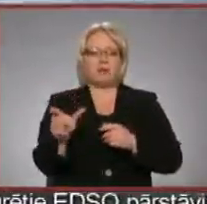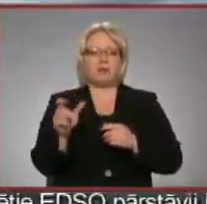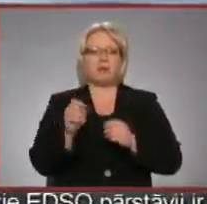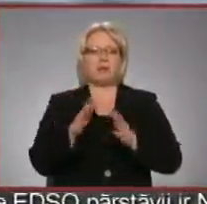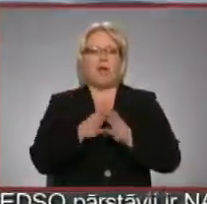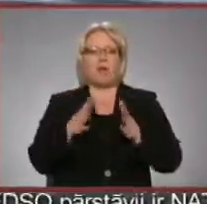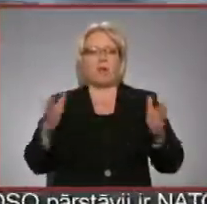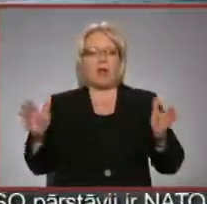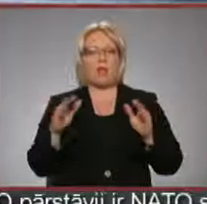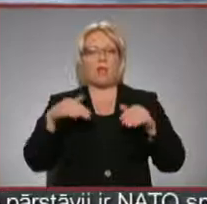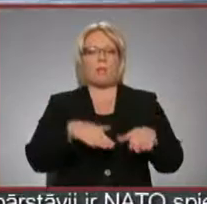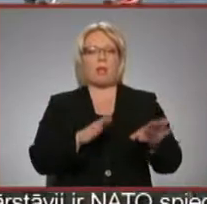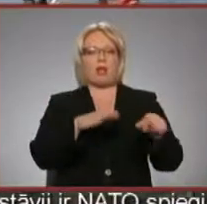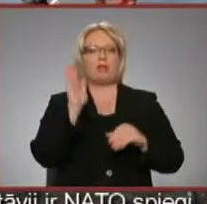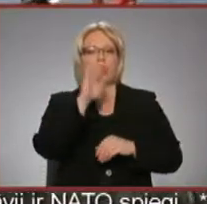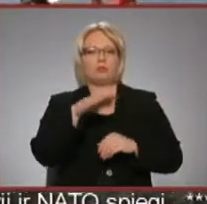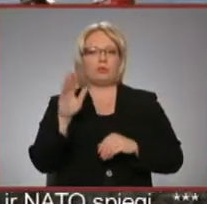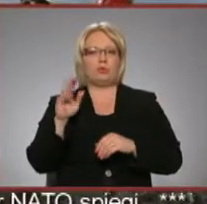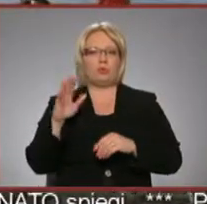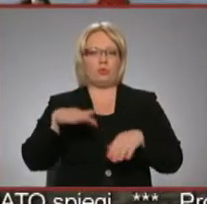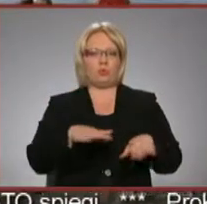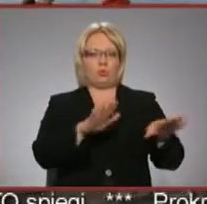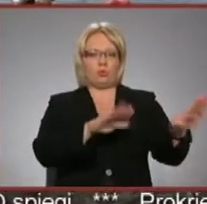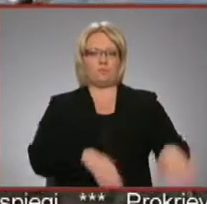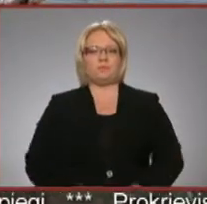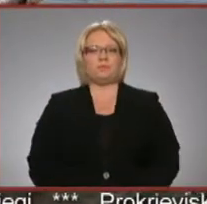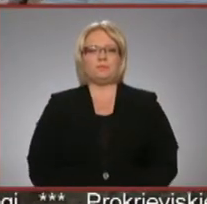aug lielu un peld uz jūru. Maija Migla, Alvis Balodis, Latvijas televīzija.